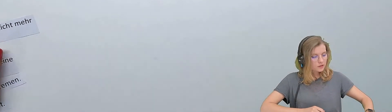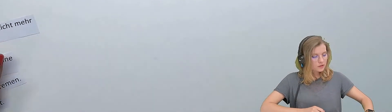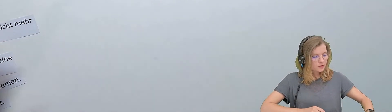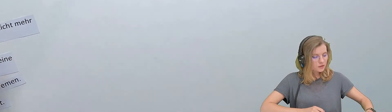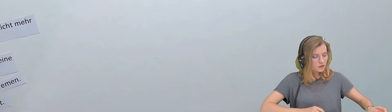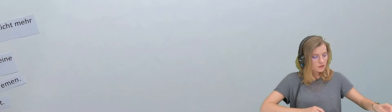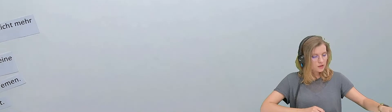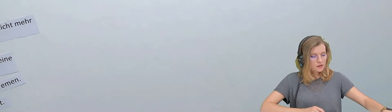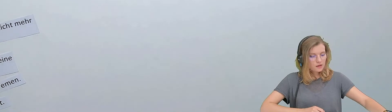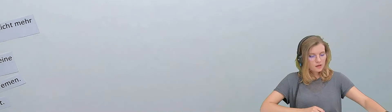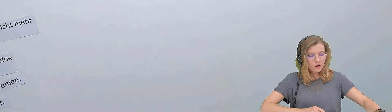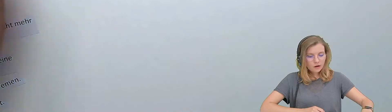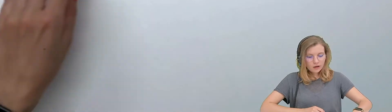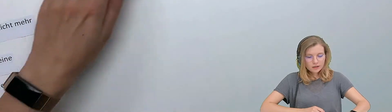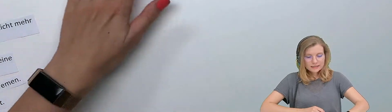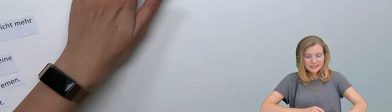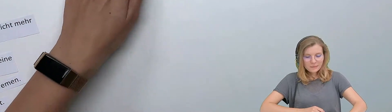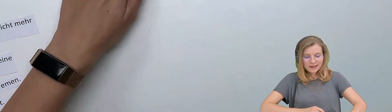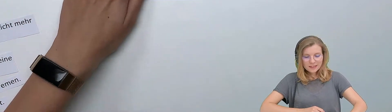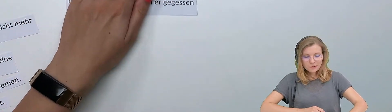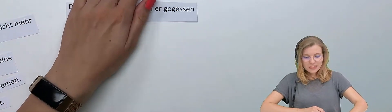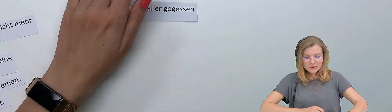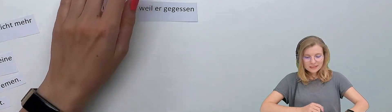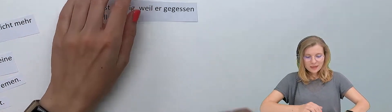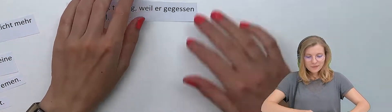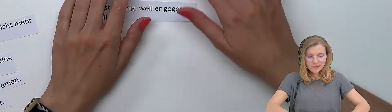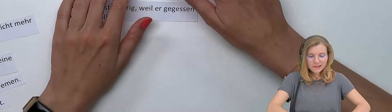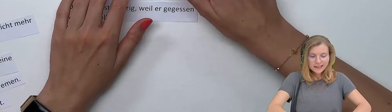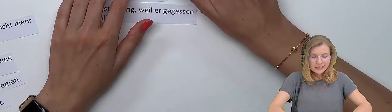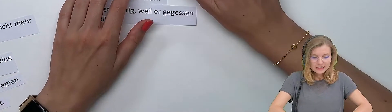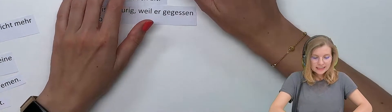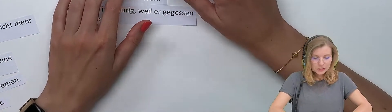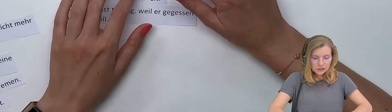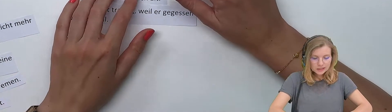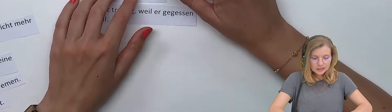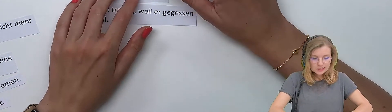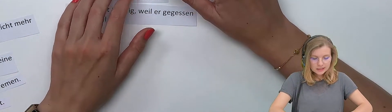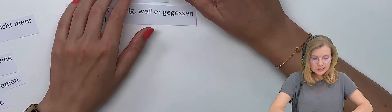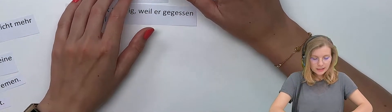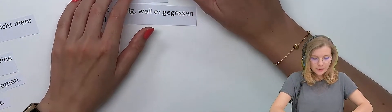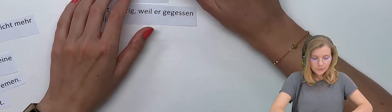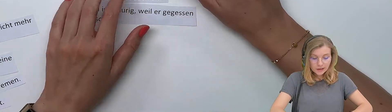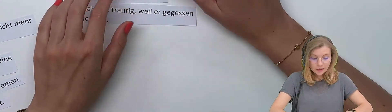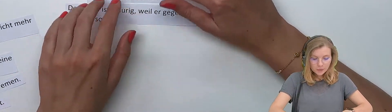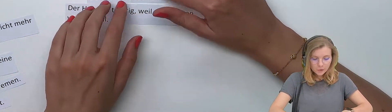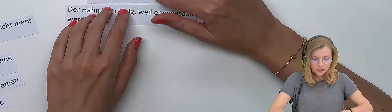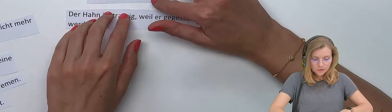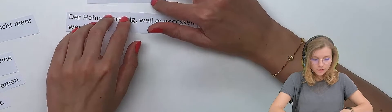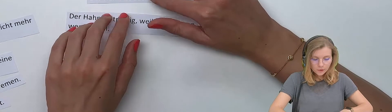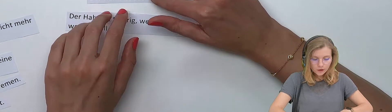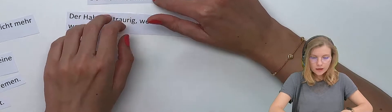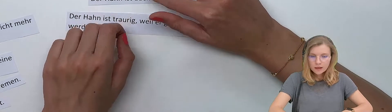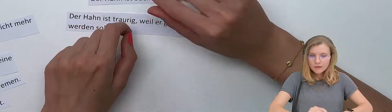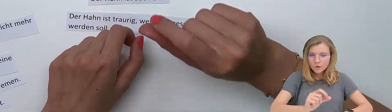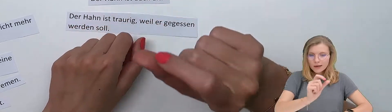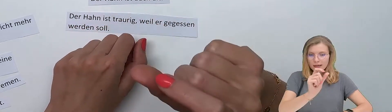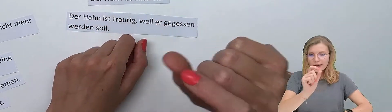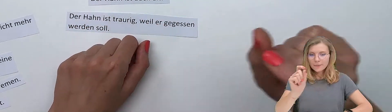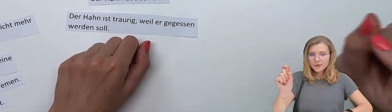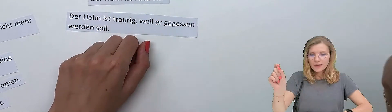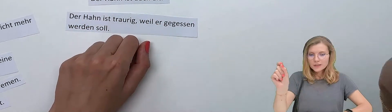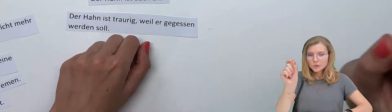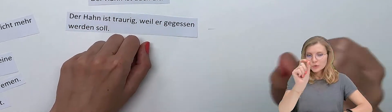darfst keinen Text benutzen. Oh Gott, das ist ja gemein. Das würde ich ja. nämlich jetzt machen wollen. Also kennst du noch diese Kinderbücher von früher, wo